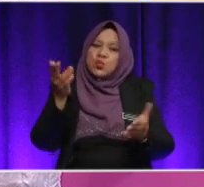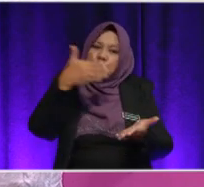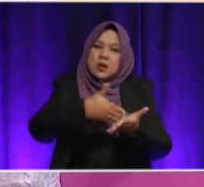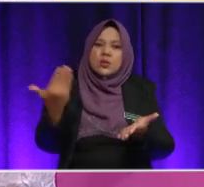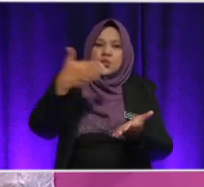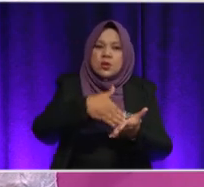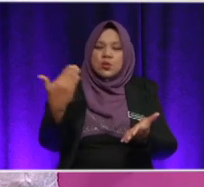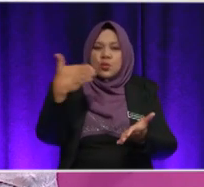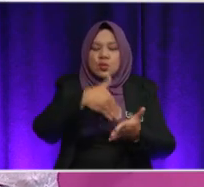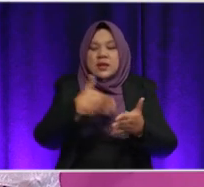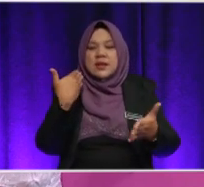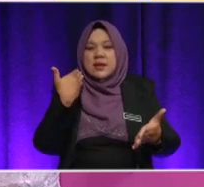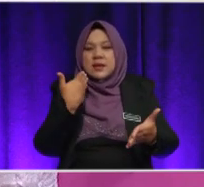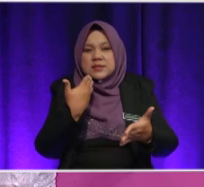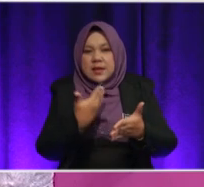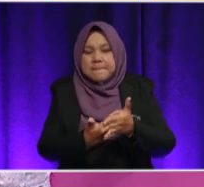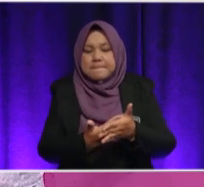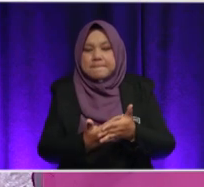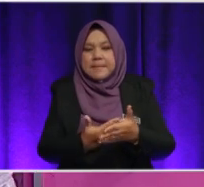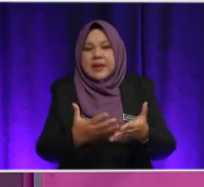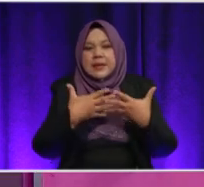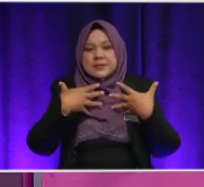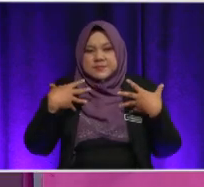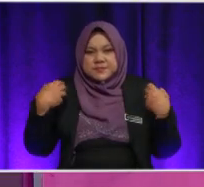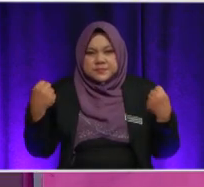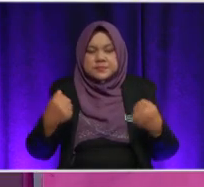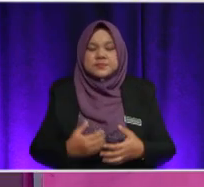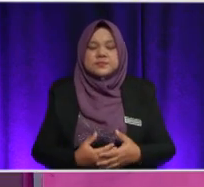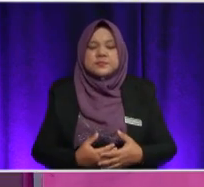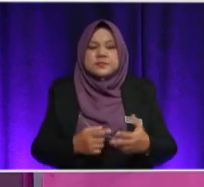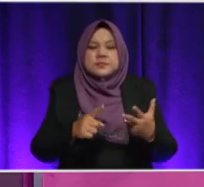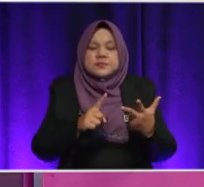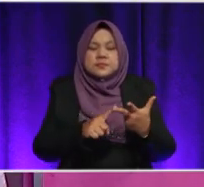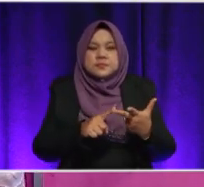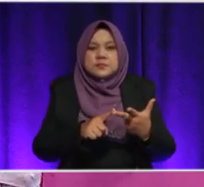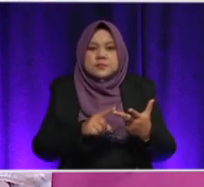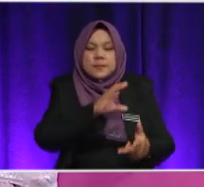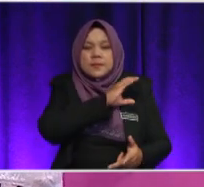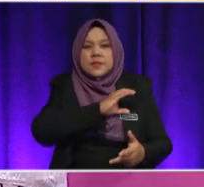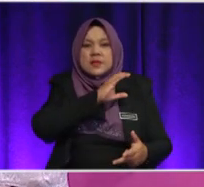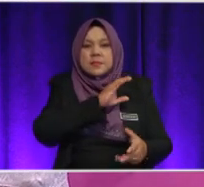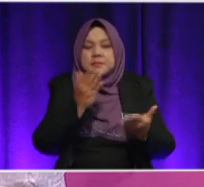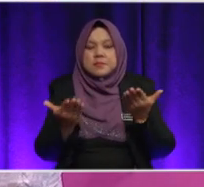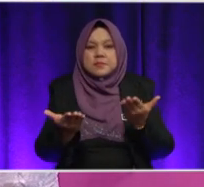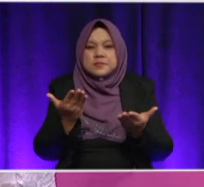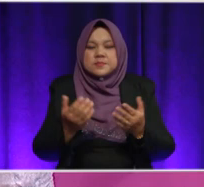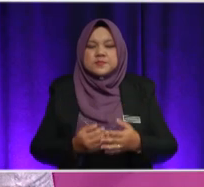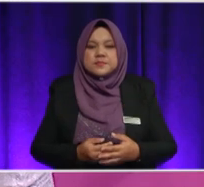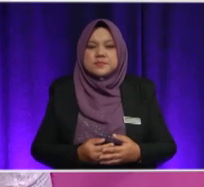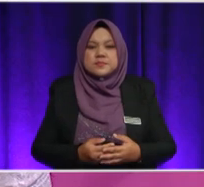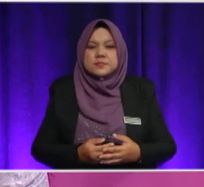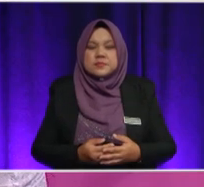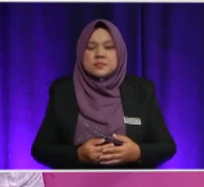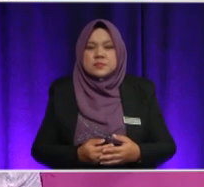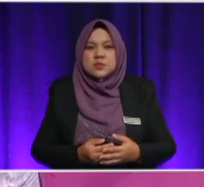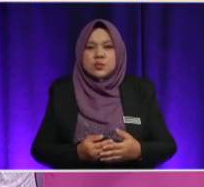badan kita perlu menyerap semua neutron itu tadi yang ketiga Apakah ciri perbandingan seterusnya adalah